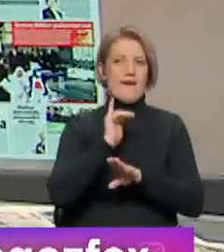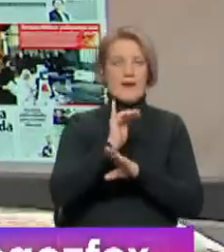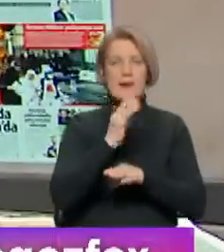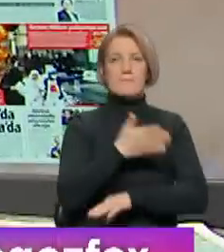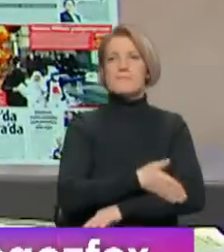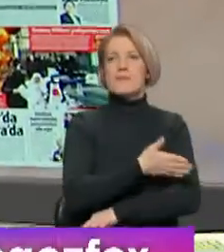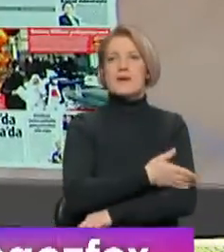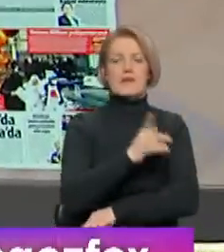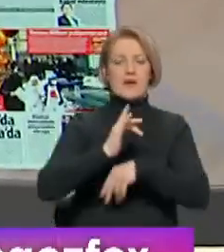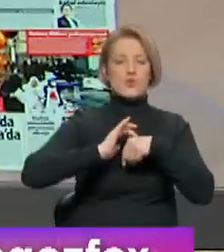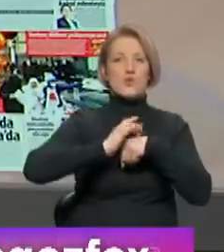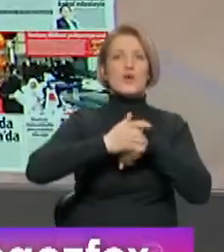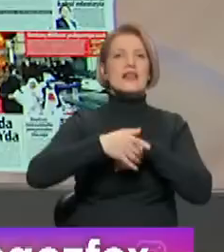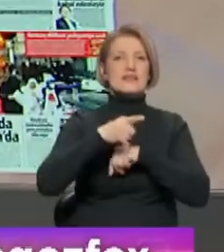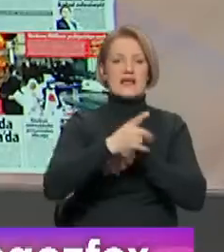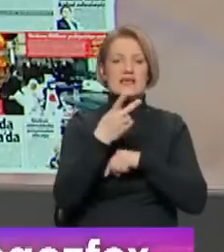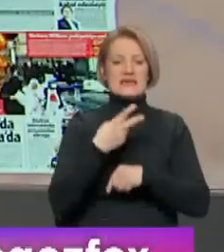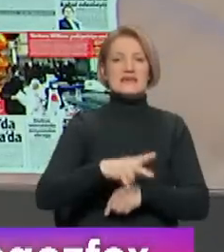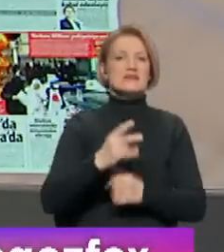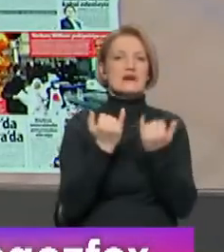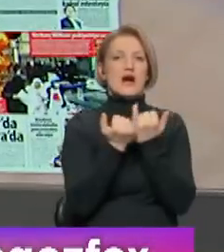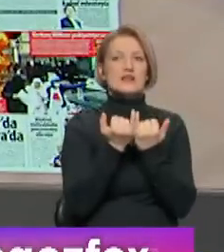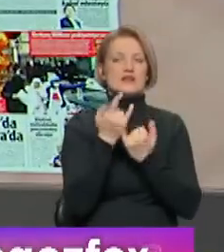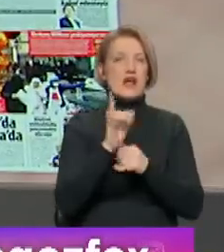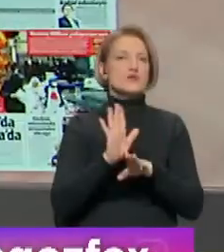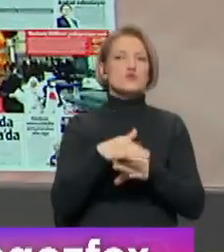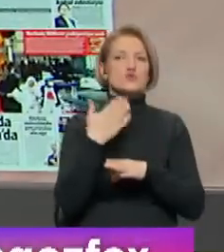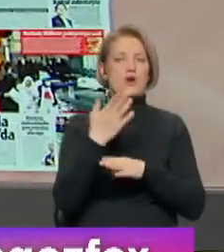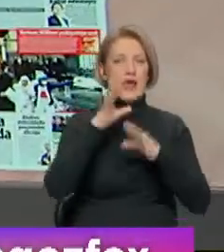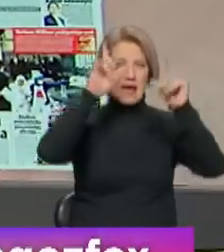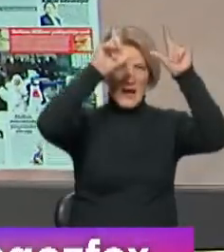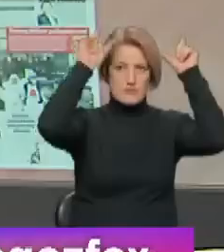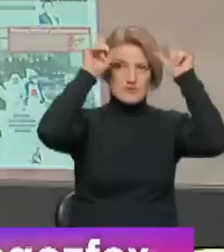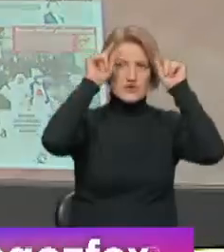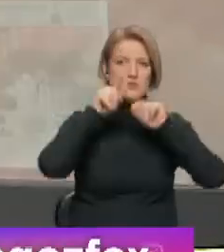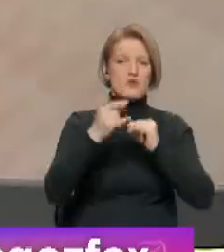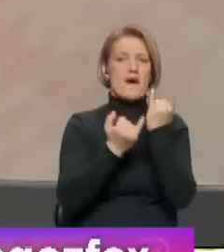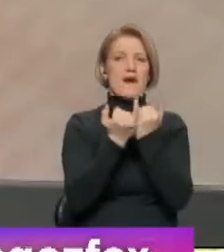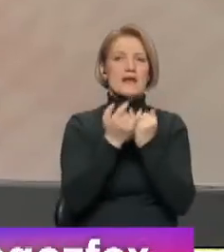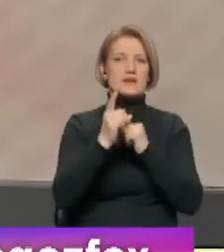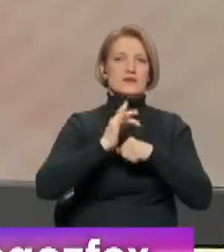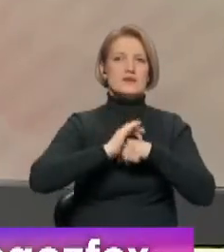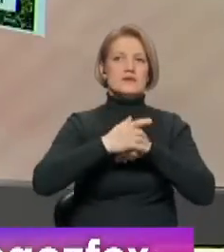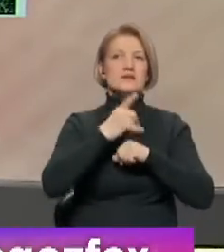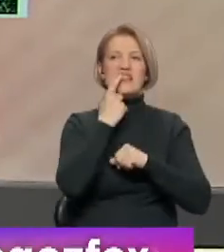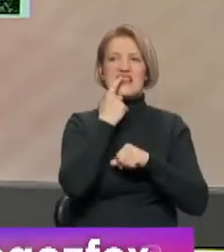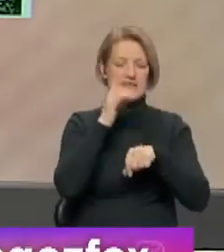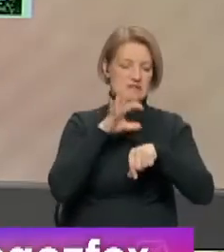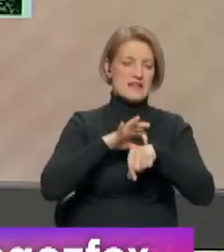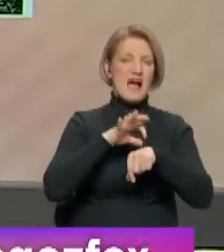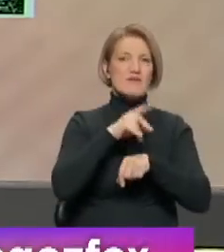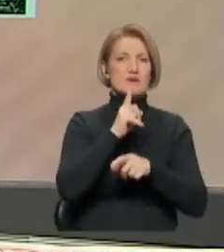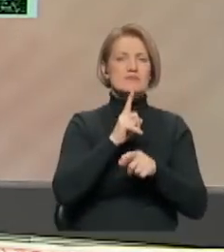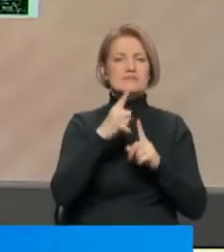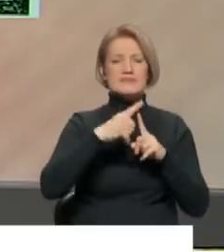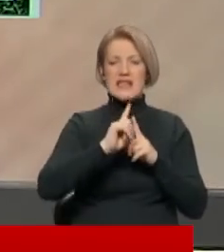memleketlerinden ülkelerinden gelen ikiz kardeşler sonra hemşire bu Kardeşler ülkelerinde diş tedavisinin çok